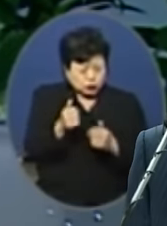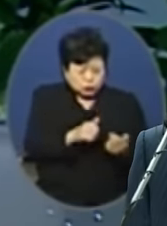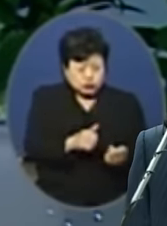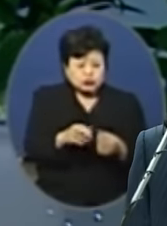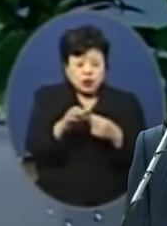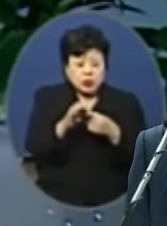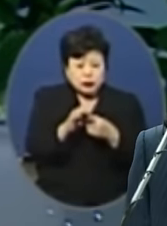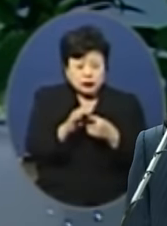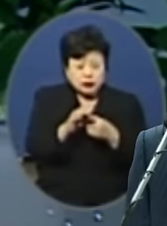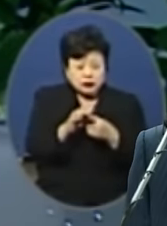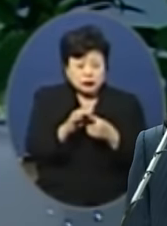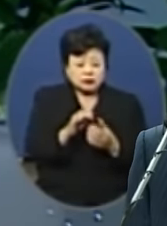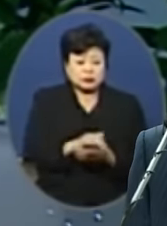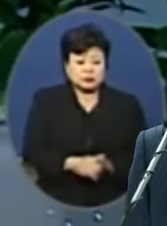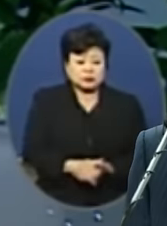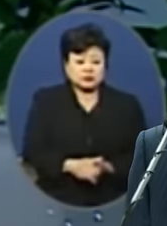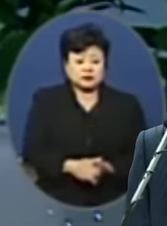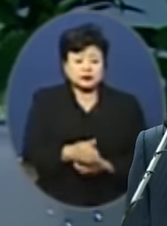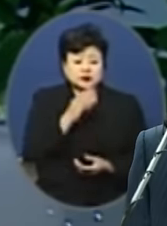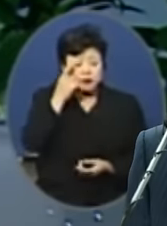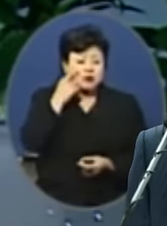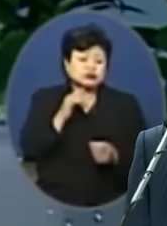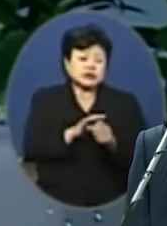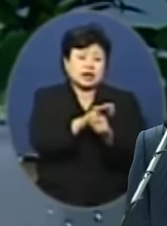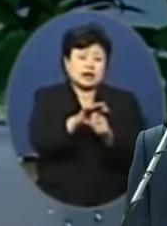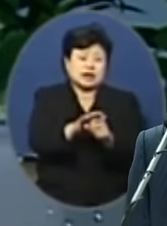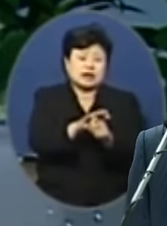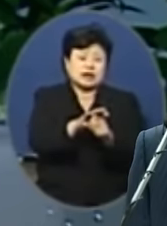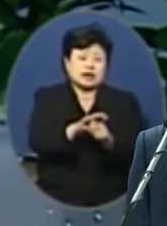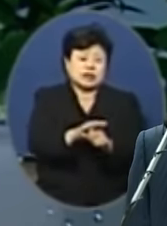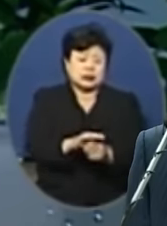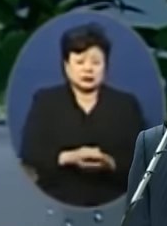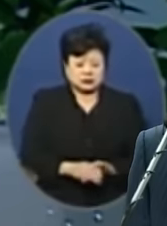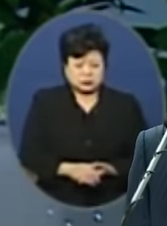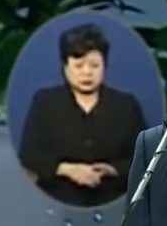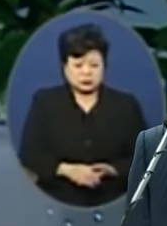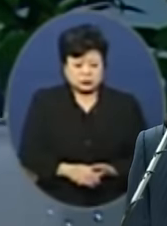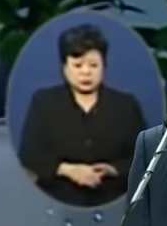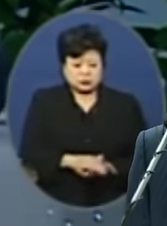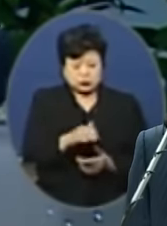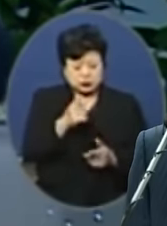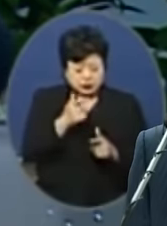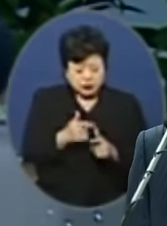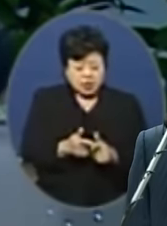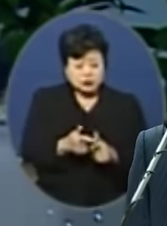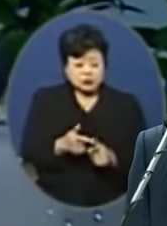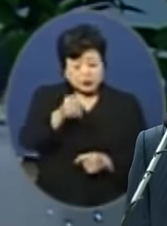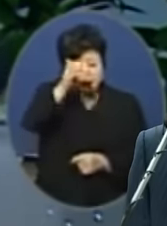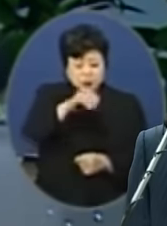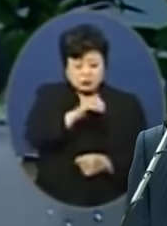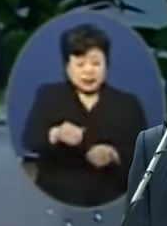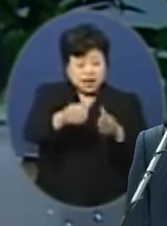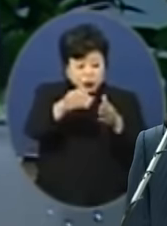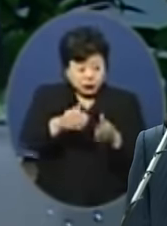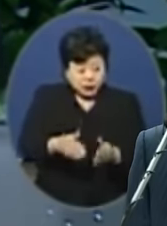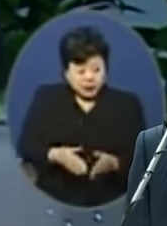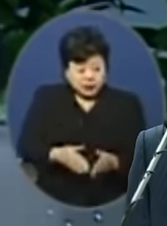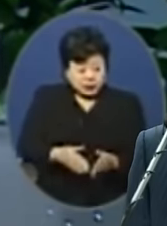죽으면 정말로 불쌍한 처지에 이르게 되는 것입니다. 우리는 예수 그리스도의 십자가를 통해서